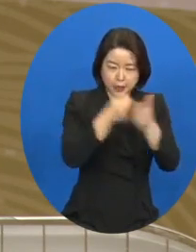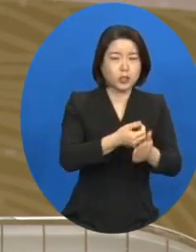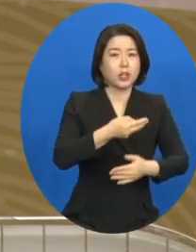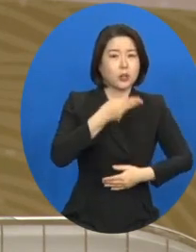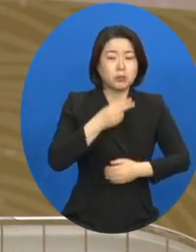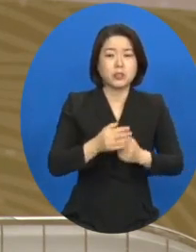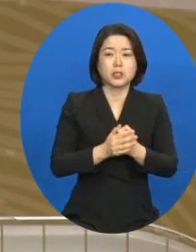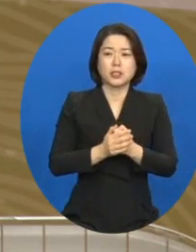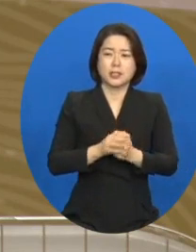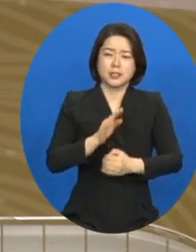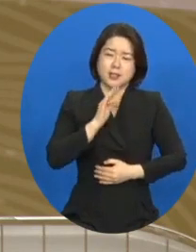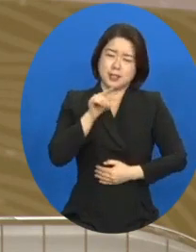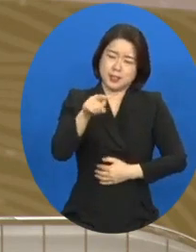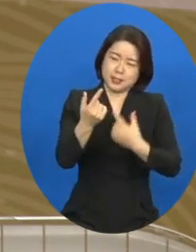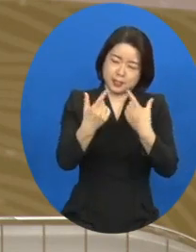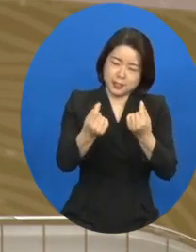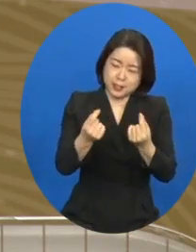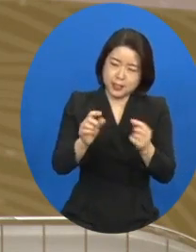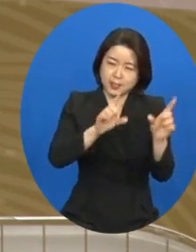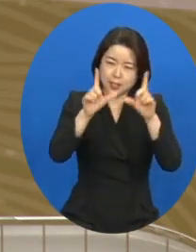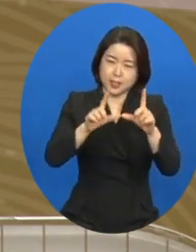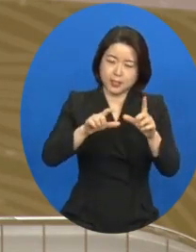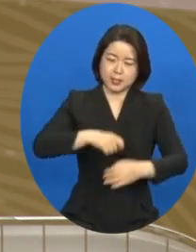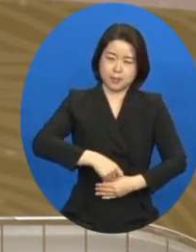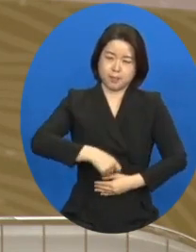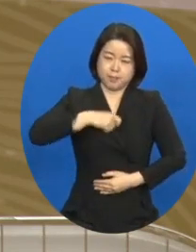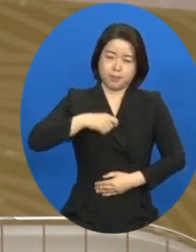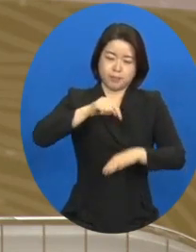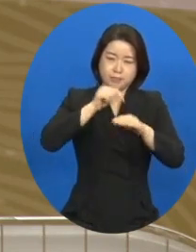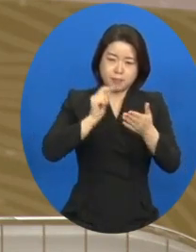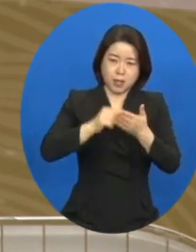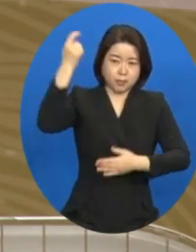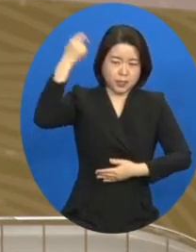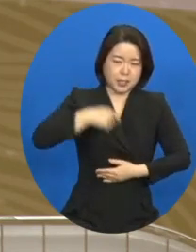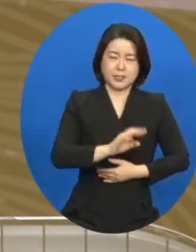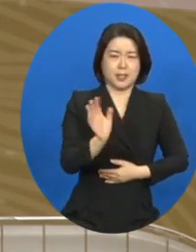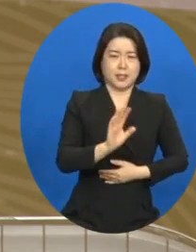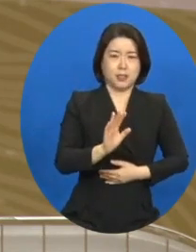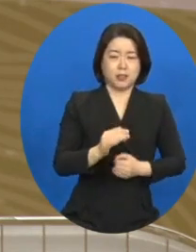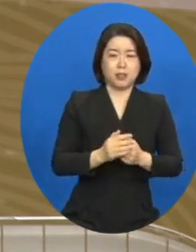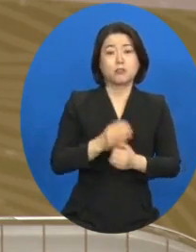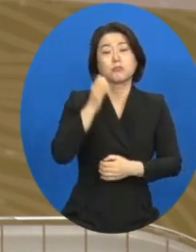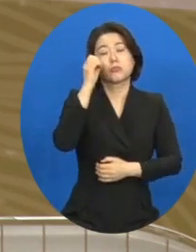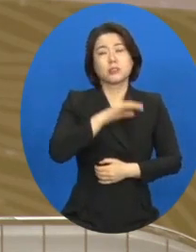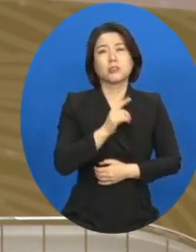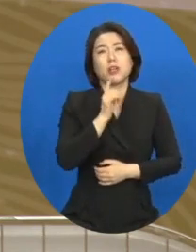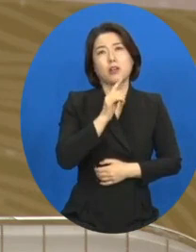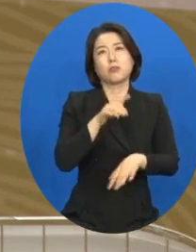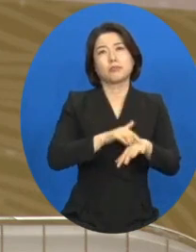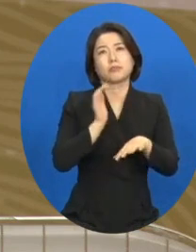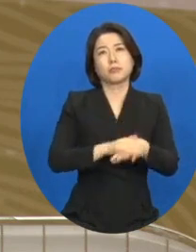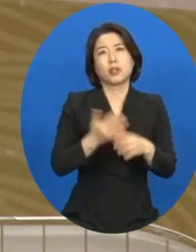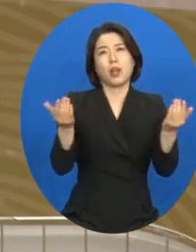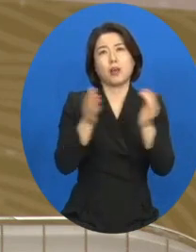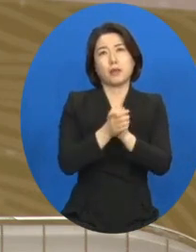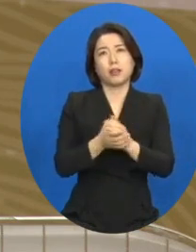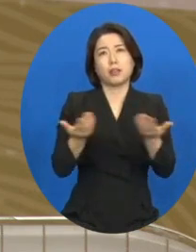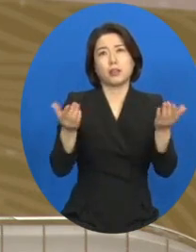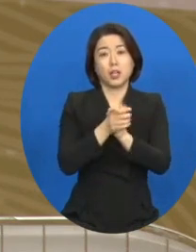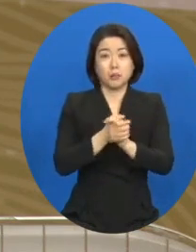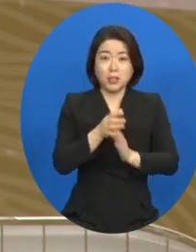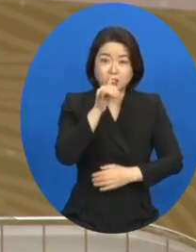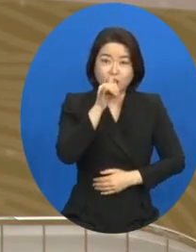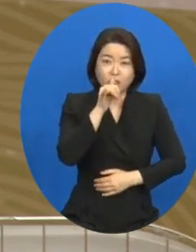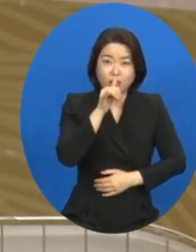정말 그렇게 살겠다는 진정성도 느껴지지 않는 채 그저 아멘 이렇게 말하는 경우도 있습니다.